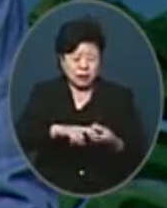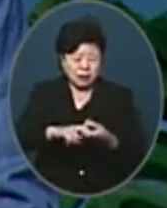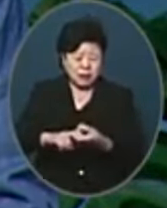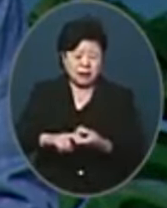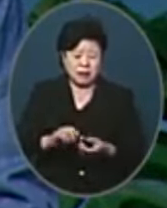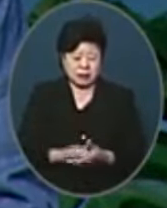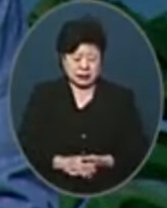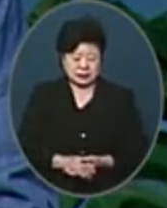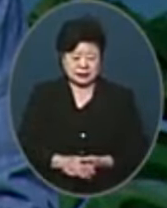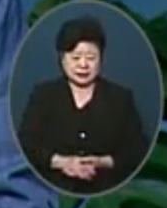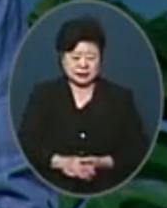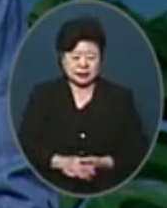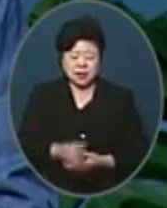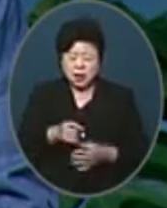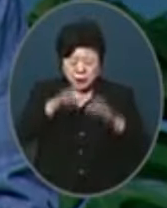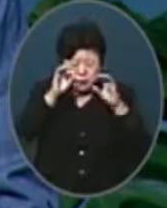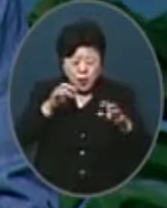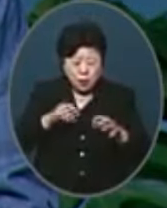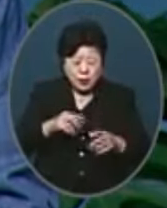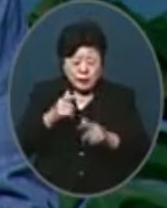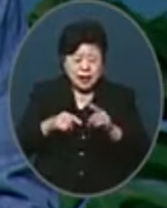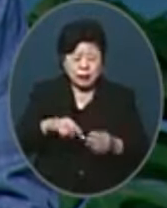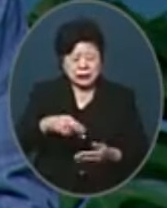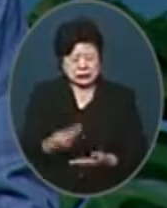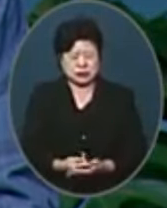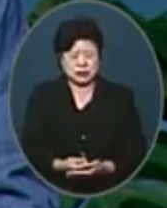것을 봅니다. 왜냐하면 뿌리가